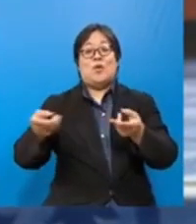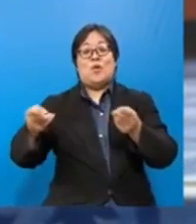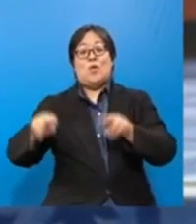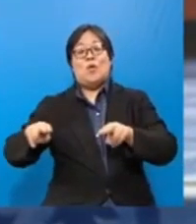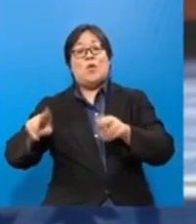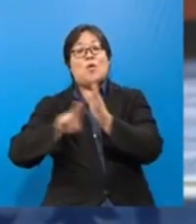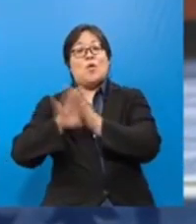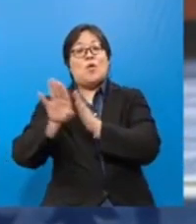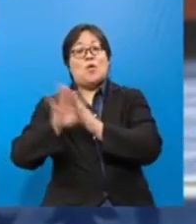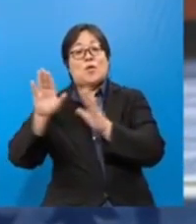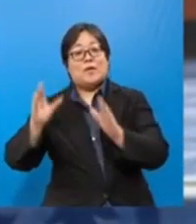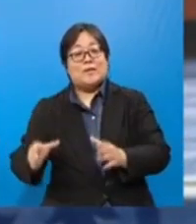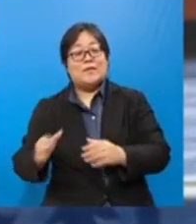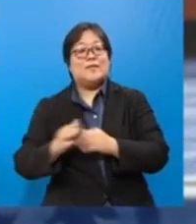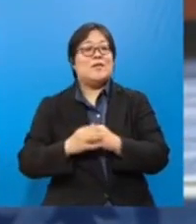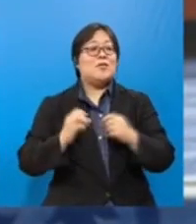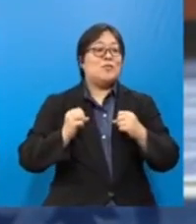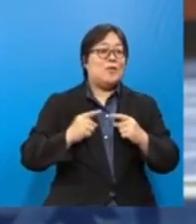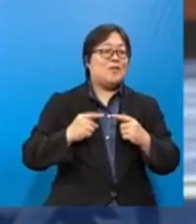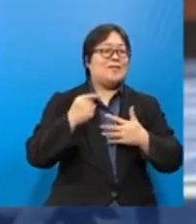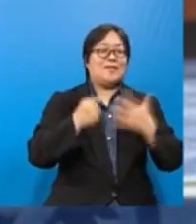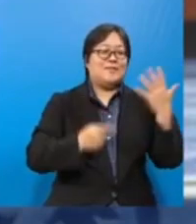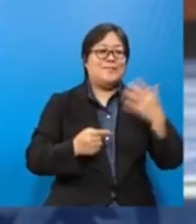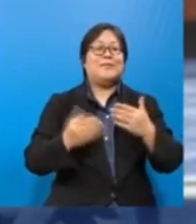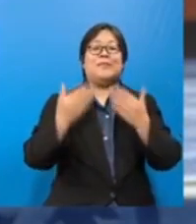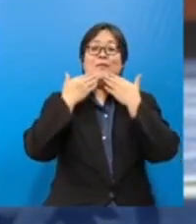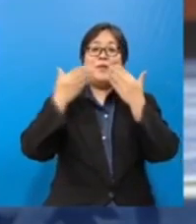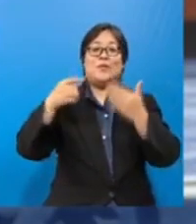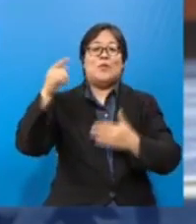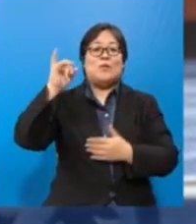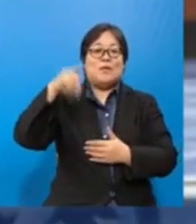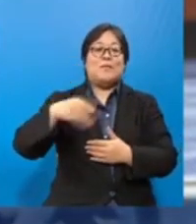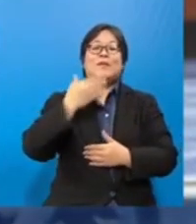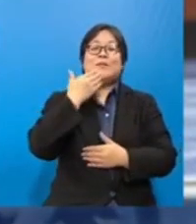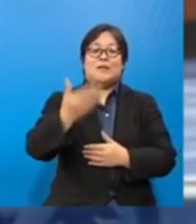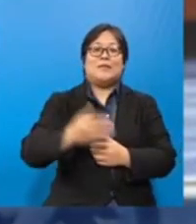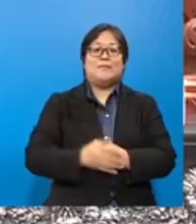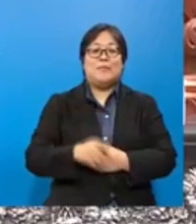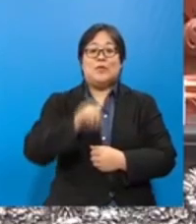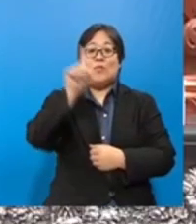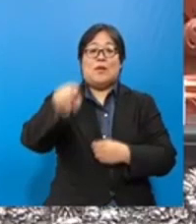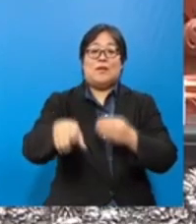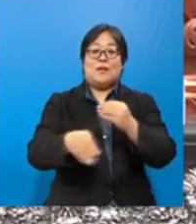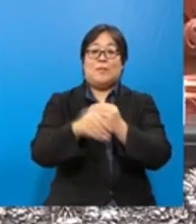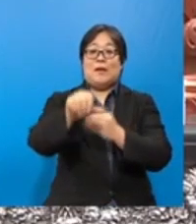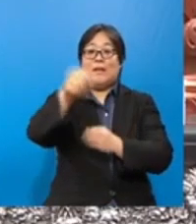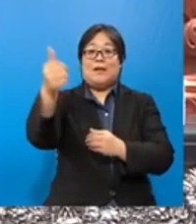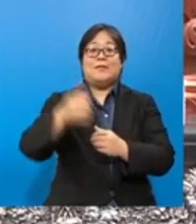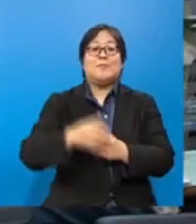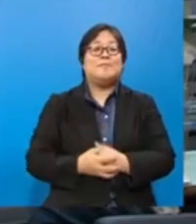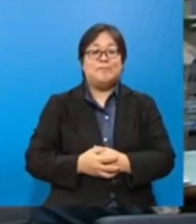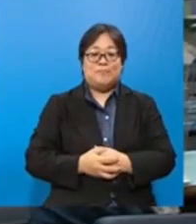contracte tarekat-tarekat swasta dan sebagainya mereset Purwanto menghargai terlalu